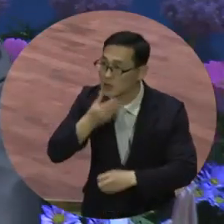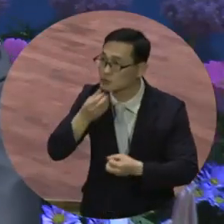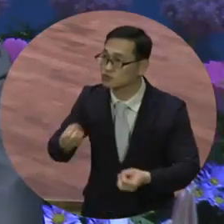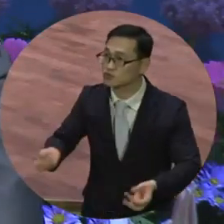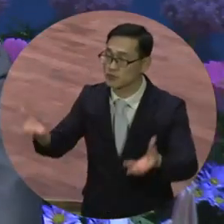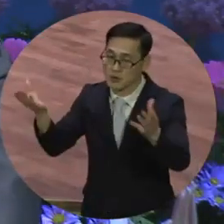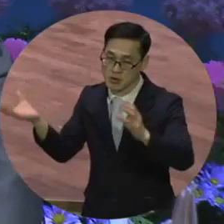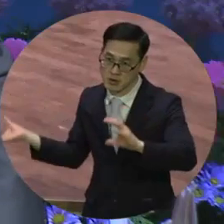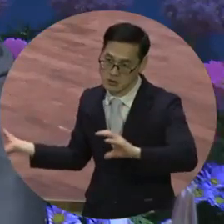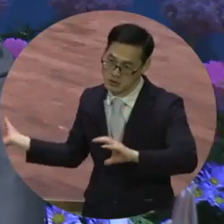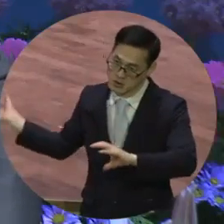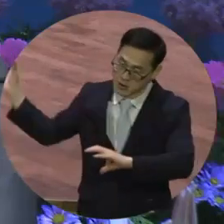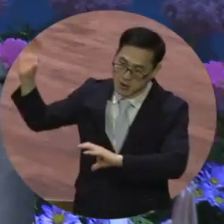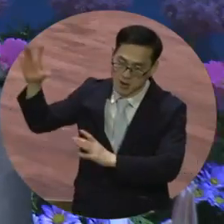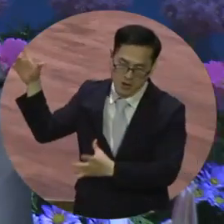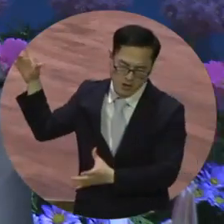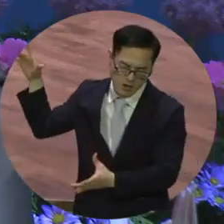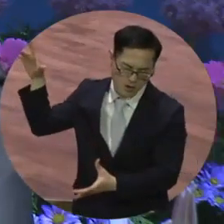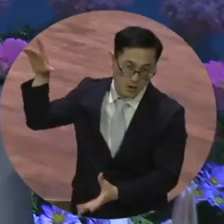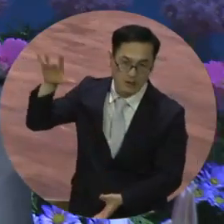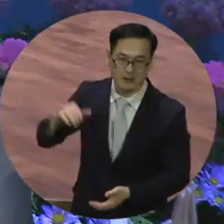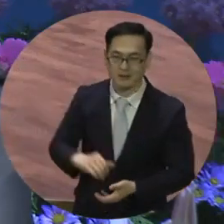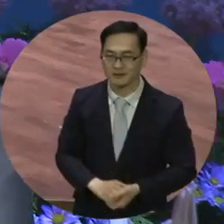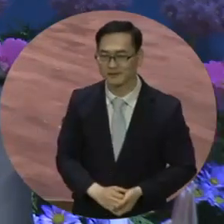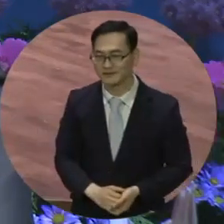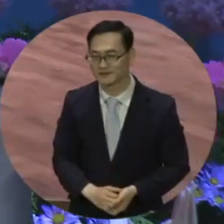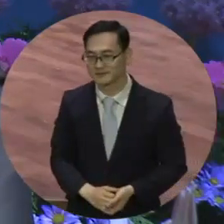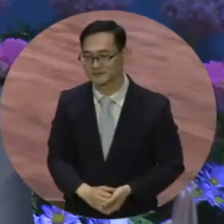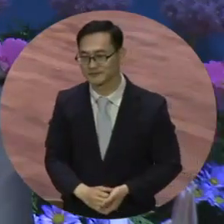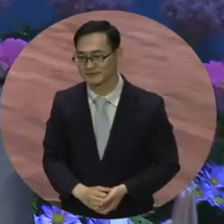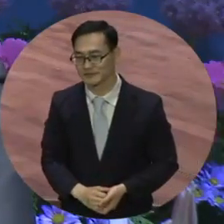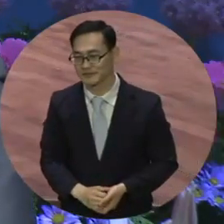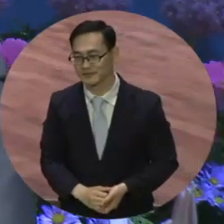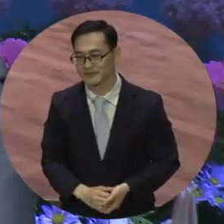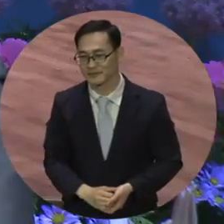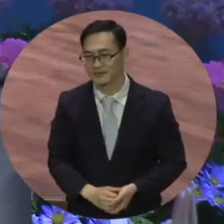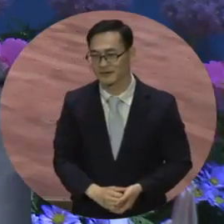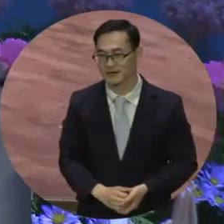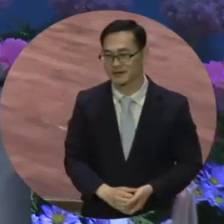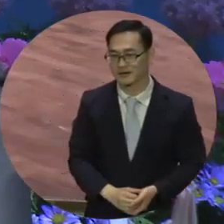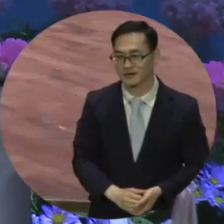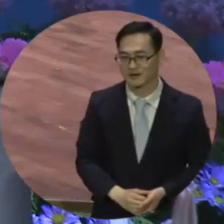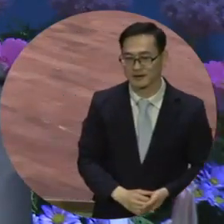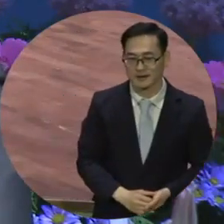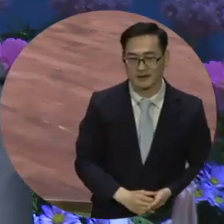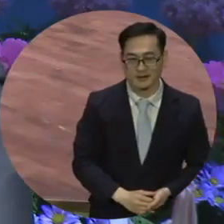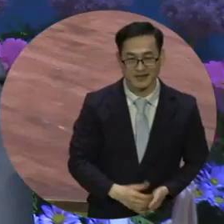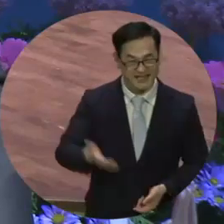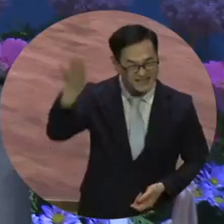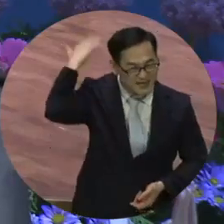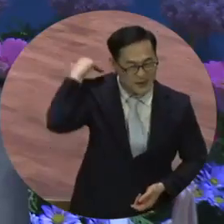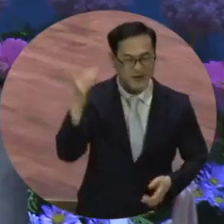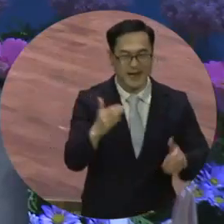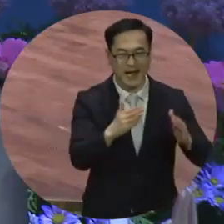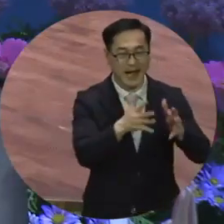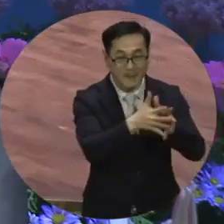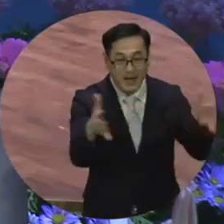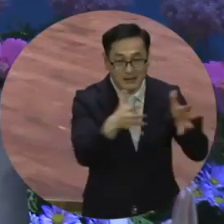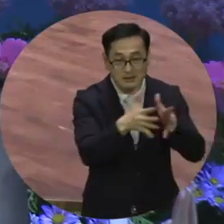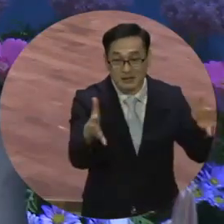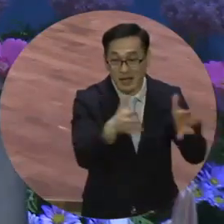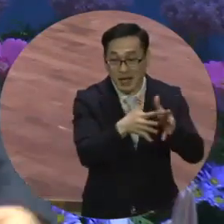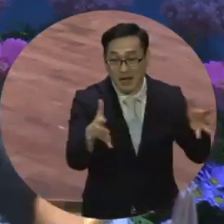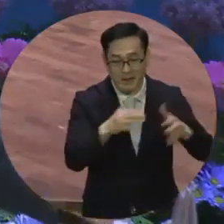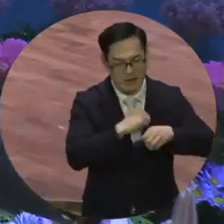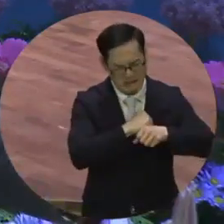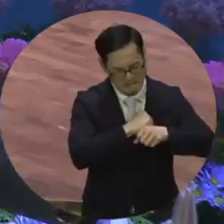66년, 17년째 제가 살고 있는데, 아파트, 60평 아파트 살고 있습니다. 사골차 사는데, 한국 최고의 차를 타고